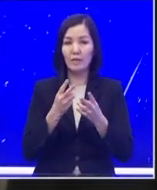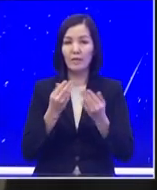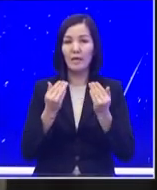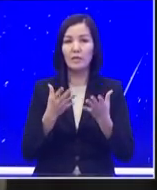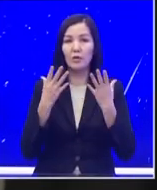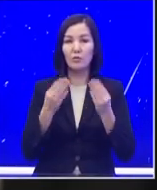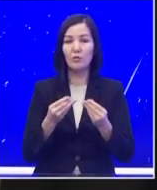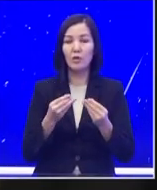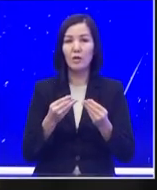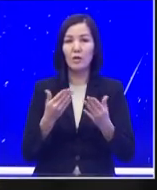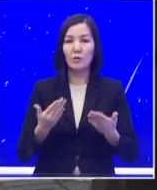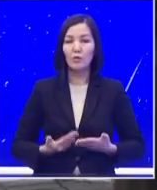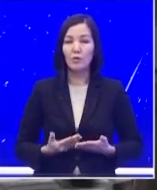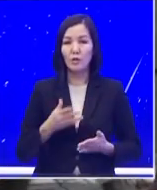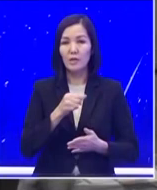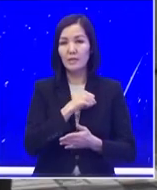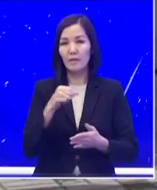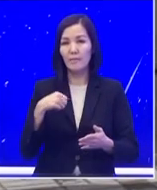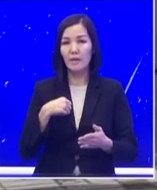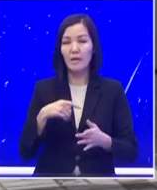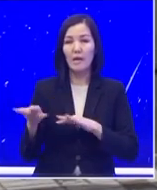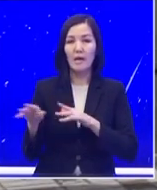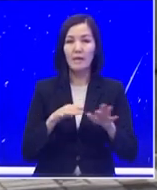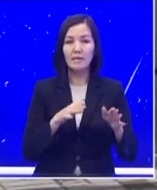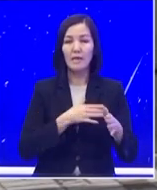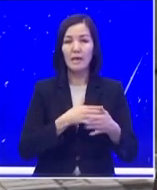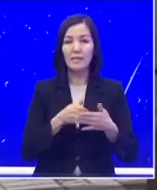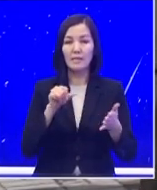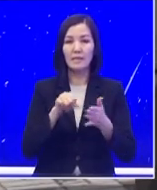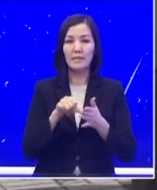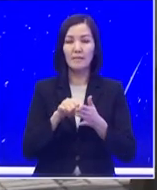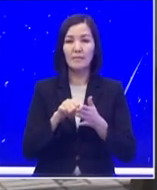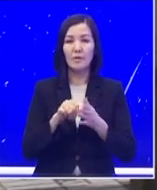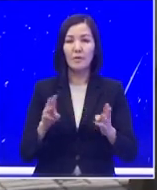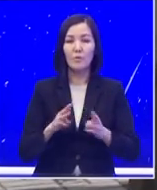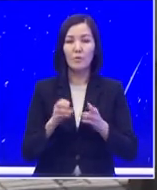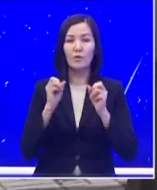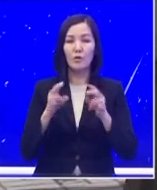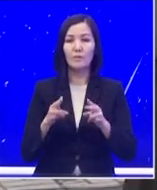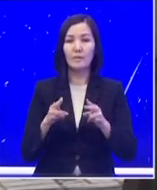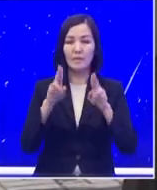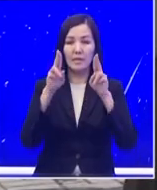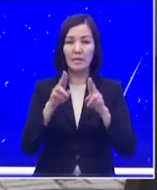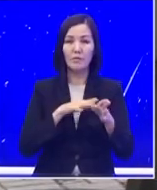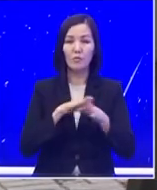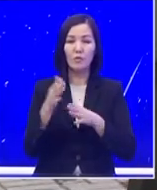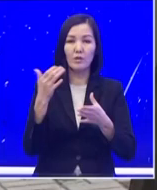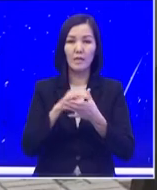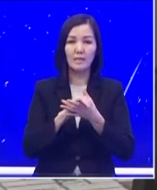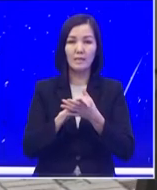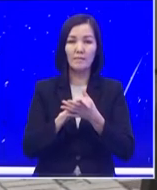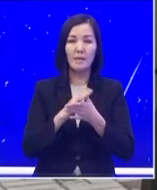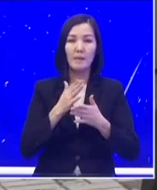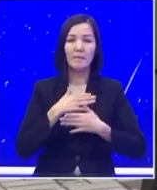Қазіргі кезде міне тұрғындарға өздері жаңағындай акцияға атсалысып, өрт қауіпсіздік ережелерімен толықтай танысып, және де